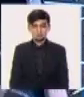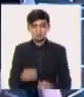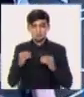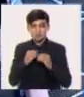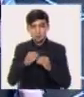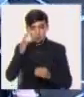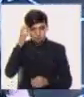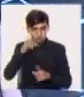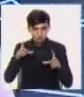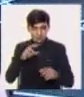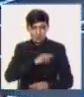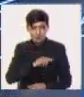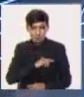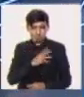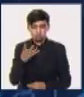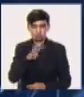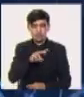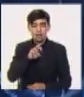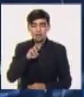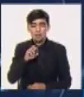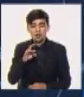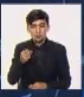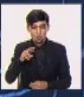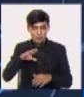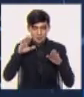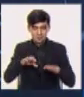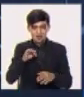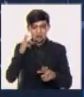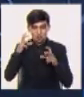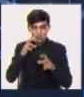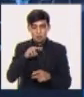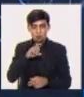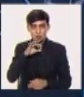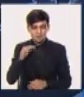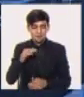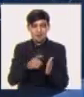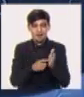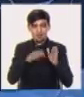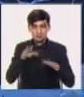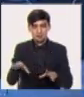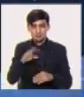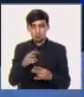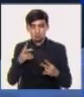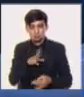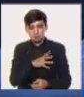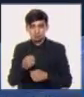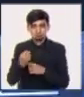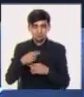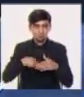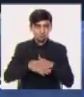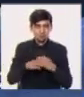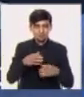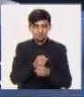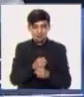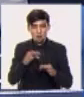Десятки ученых, работавших в четырех лабораториях Института профзаболеваний в Караганды, вынуждены были уволиться после резкого